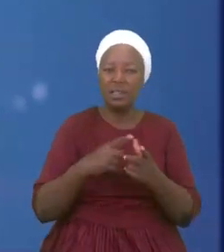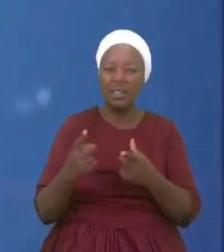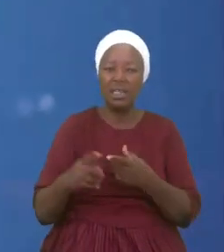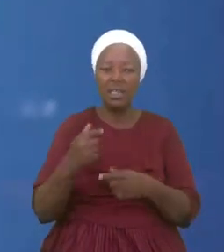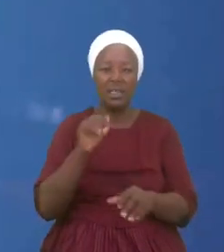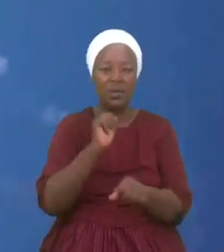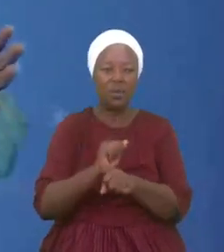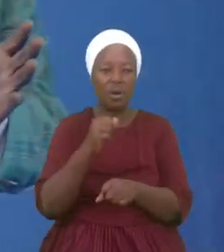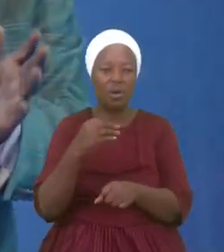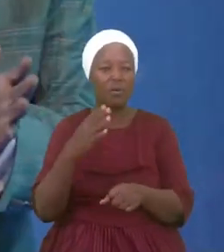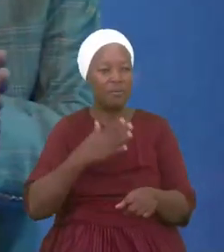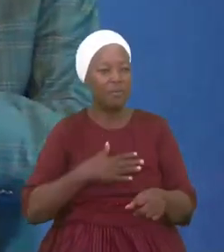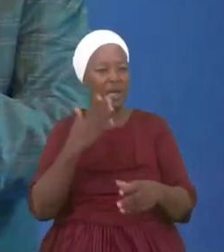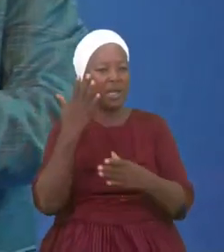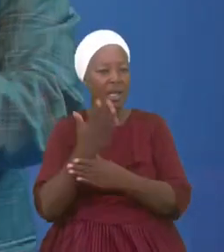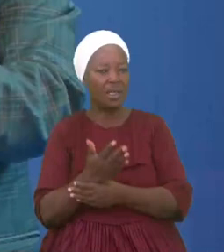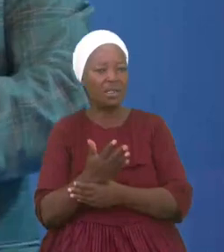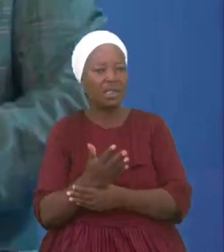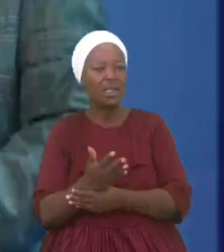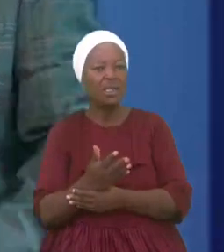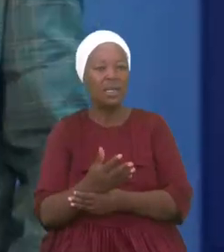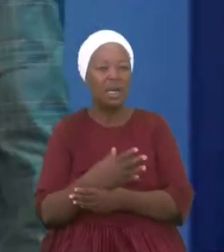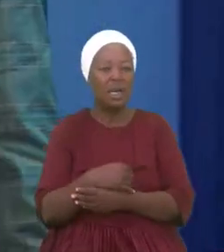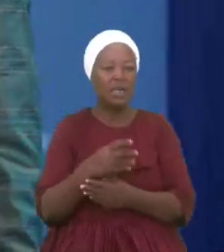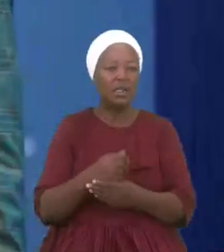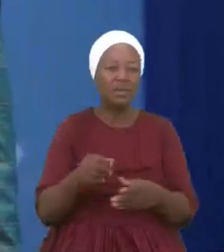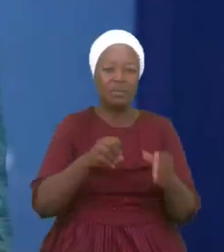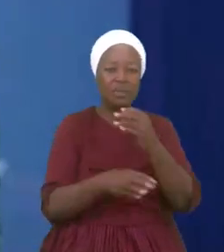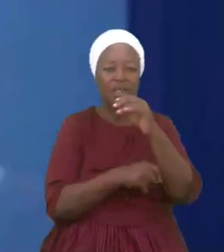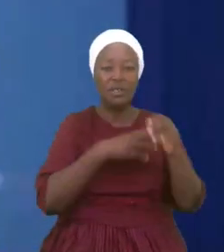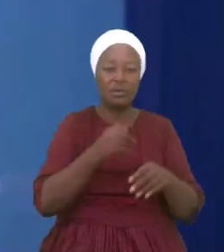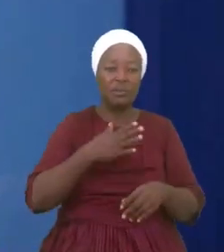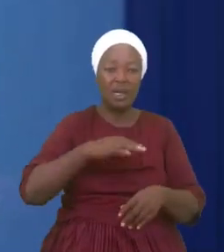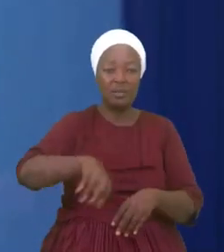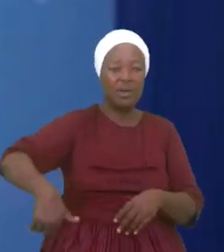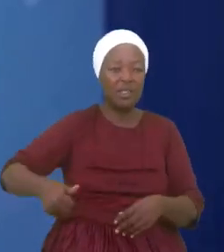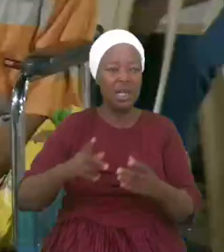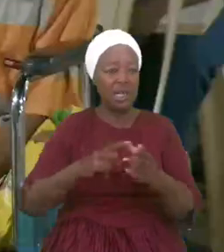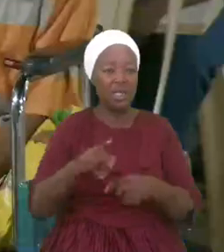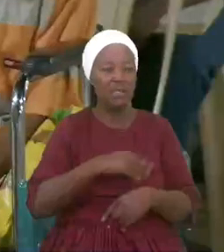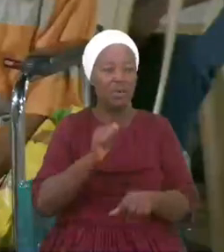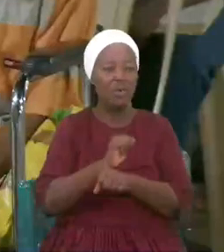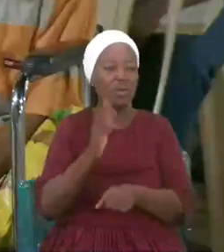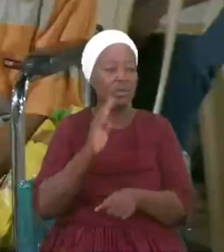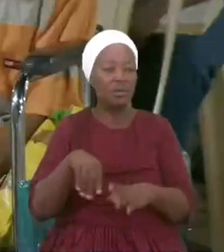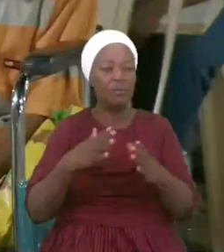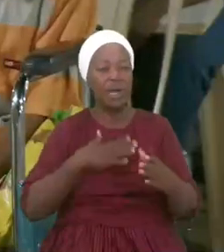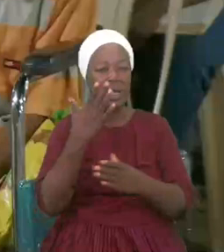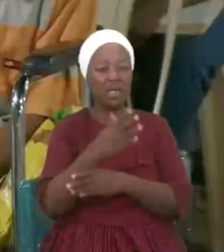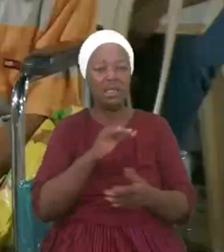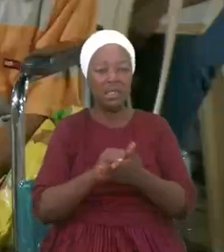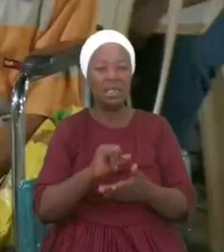c'est le rejeton que j'ai planté l'oeuvre de mes mains pour servir à ma gloire